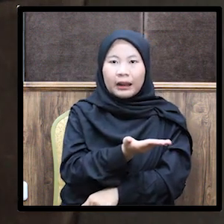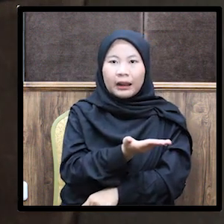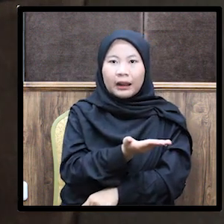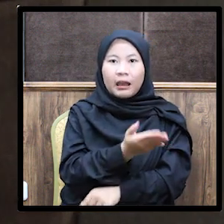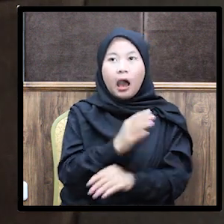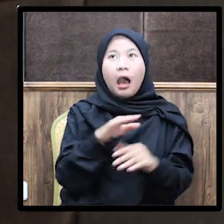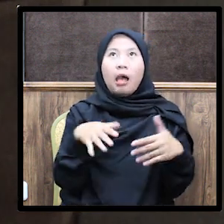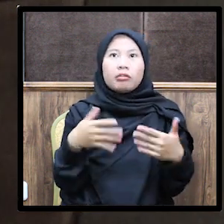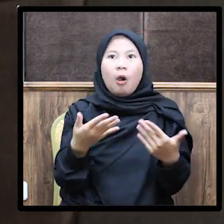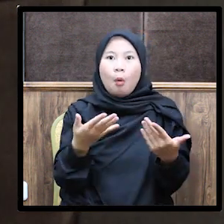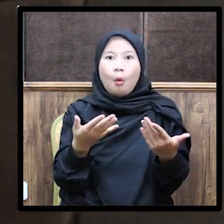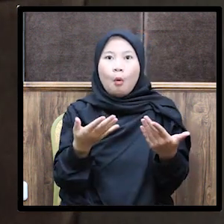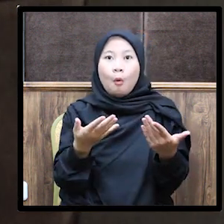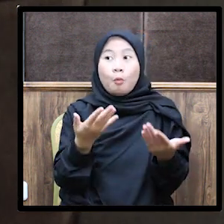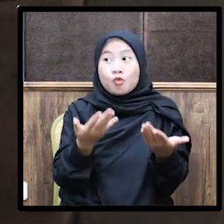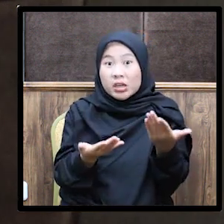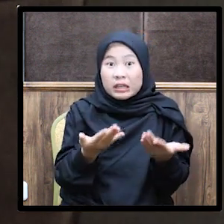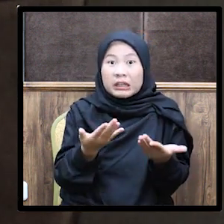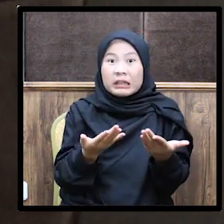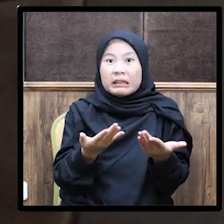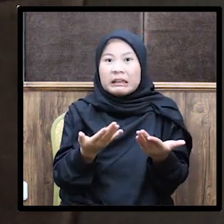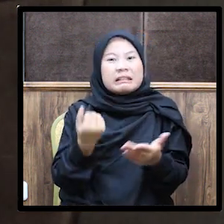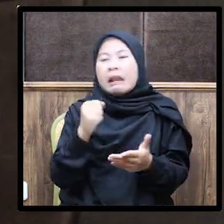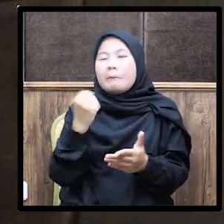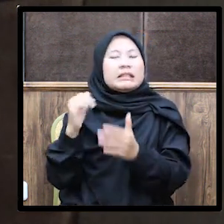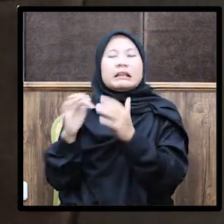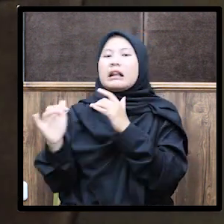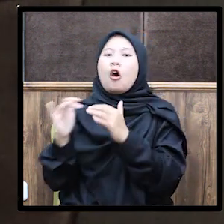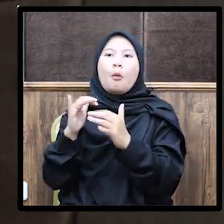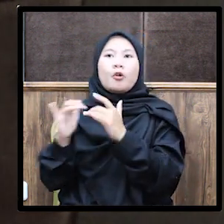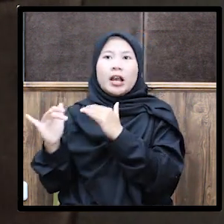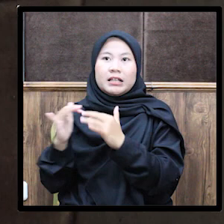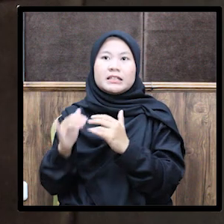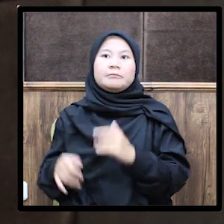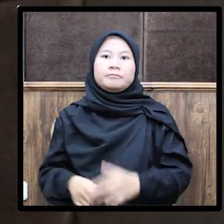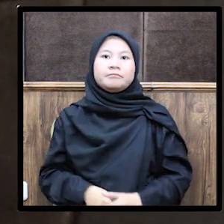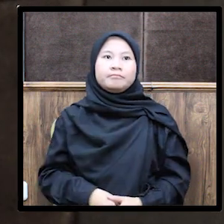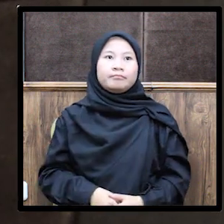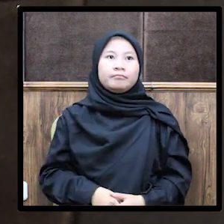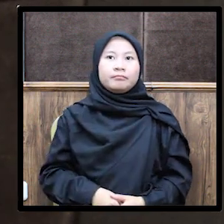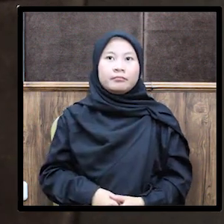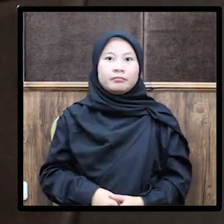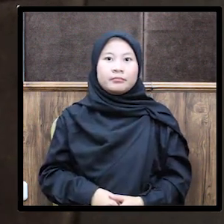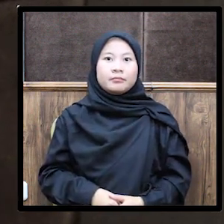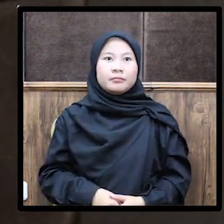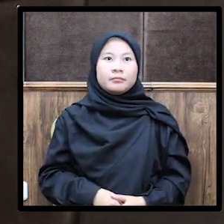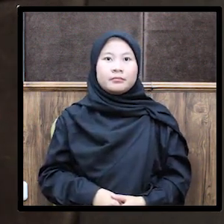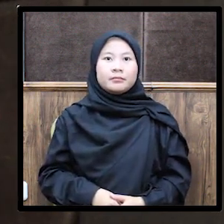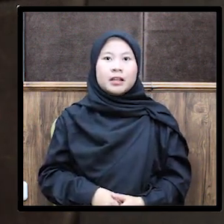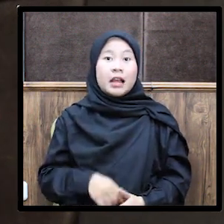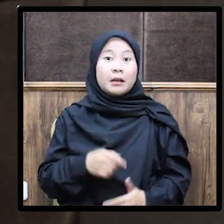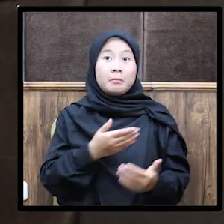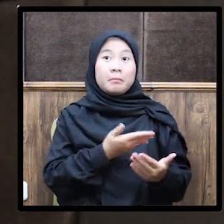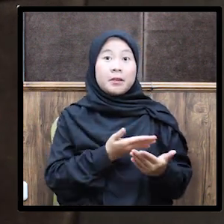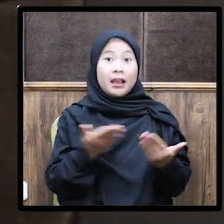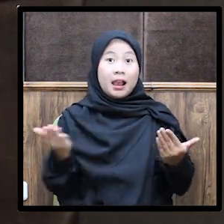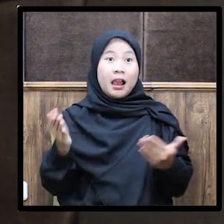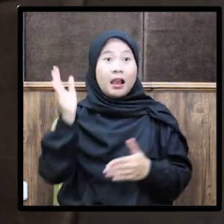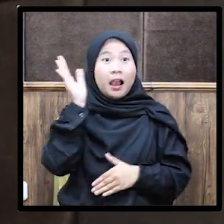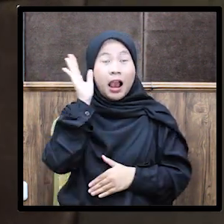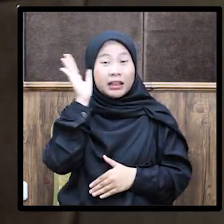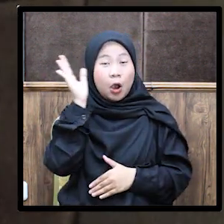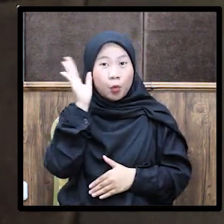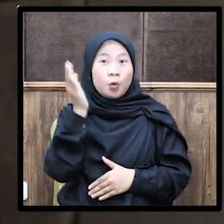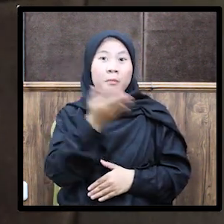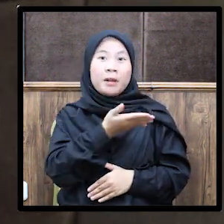atau kemungkinan terancam, besar tidak akan terakomodasi begitu. Yang sisanya mereka tidak tahu saya terdaftar apa enggak